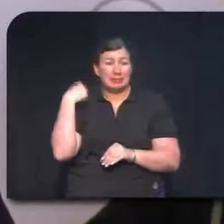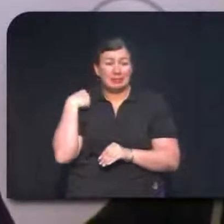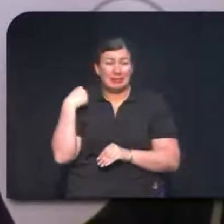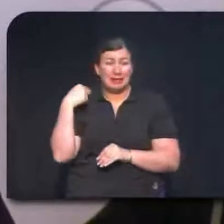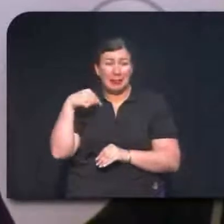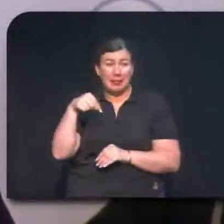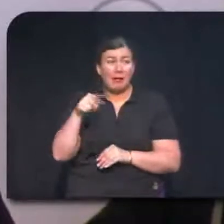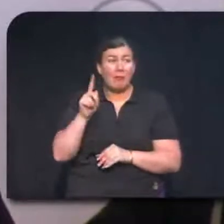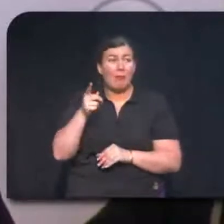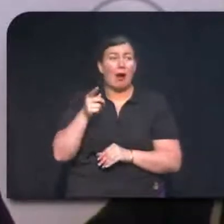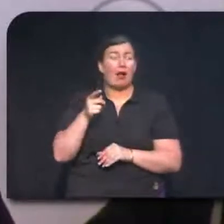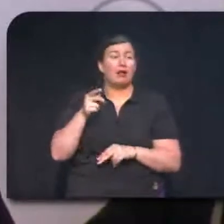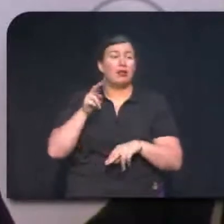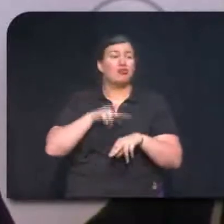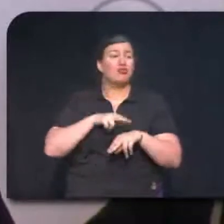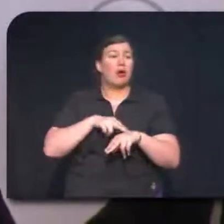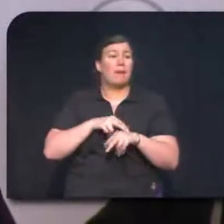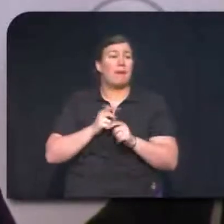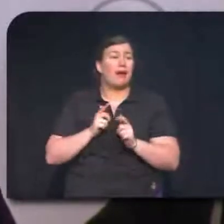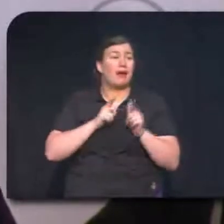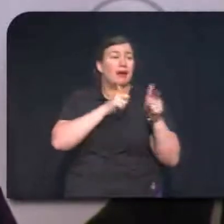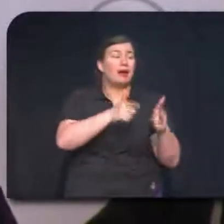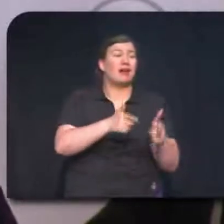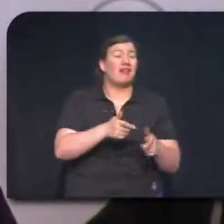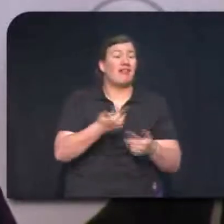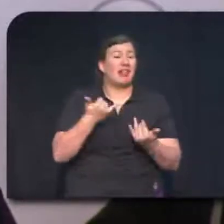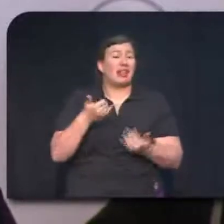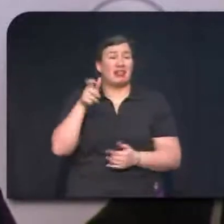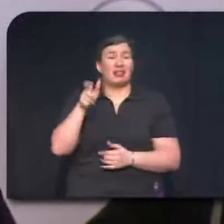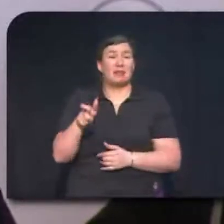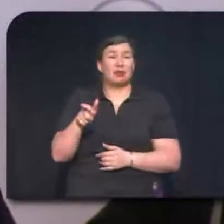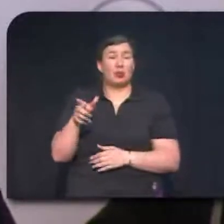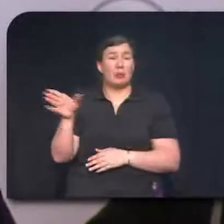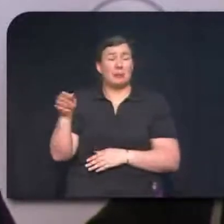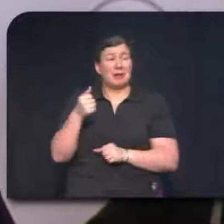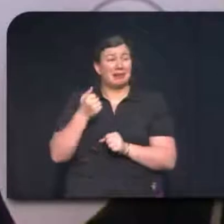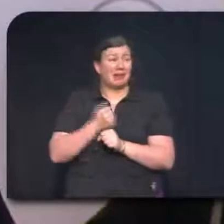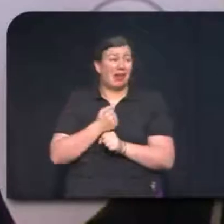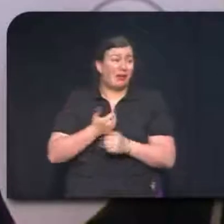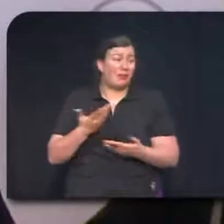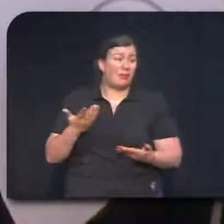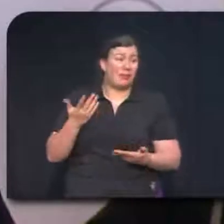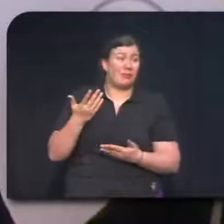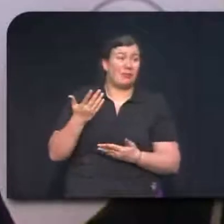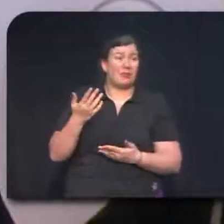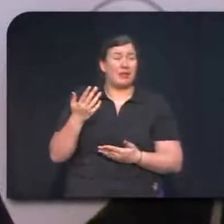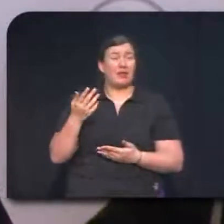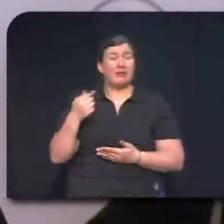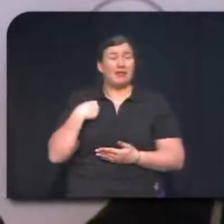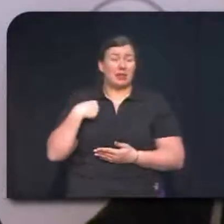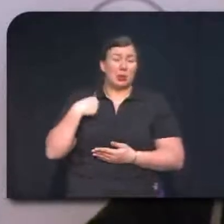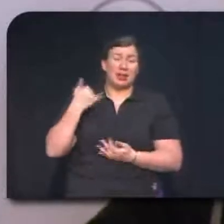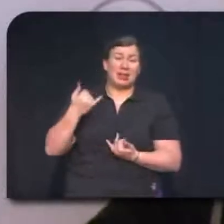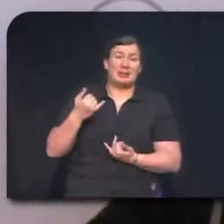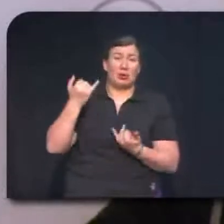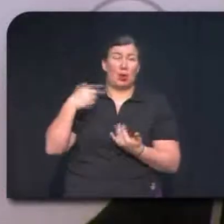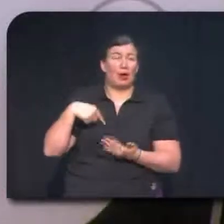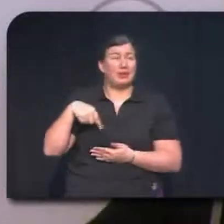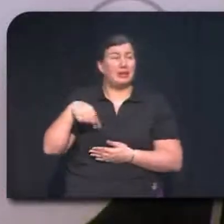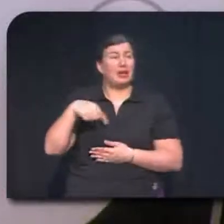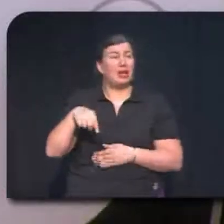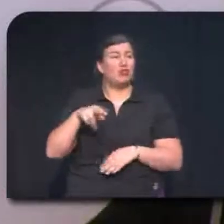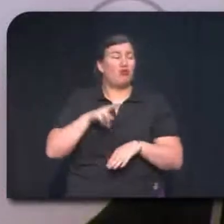der für die Partei einen Mietwagen abholen muss bitte am Infodesk melden wenn jemand innerhalb der nächsten Minuten nach Nürnberg fährt